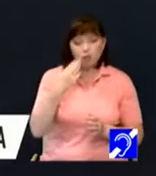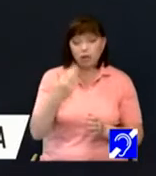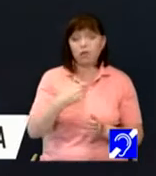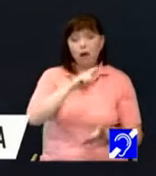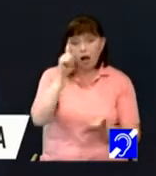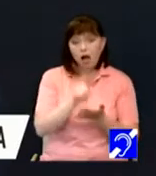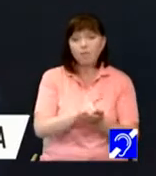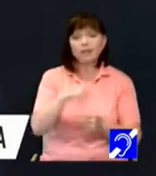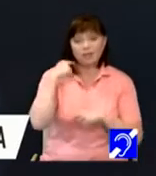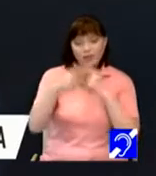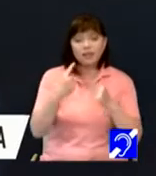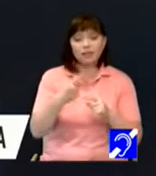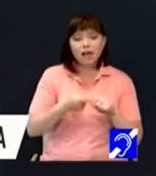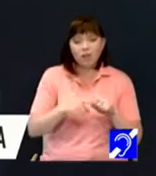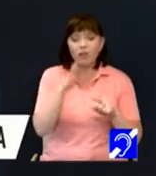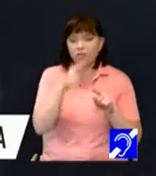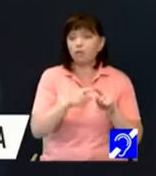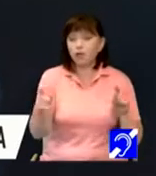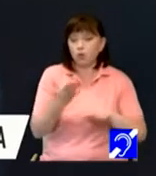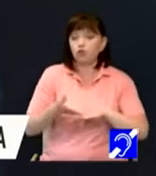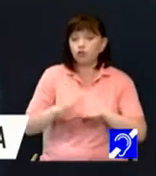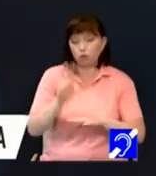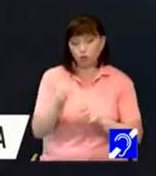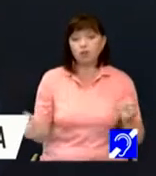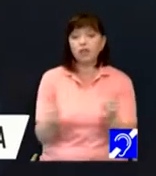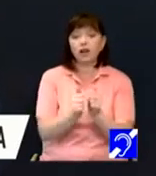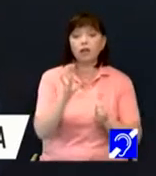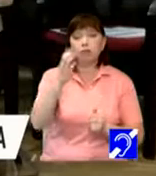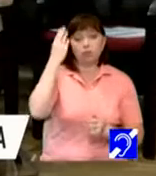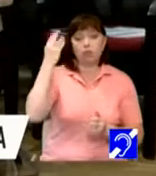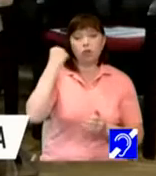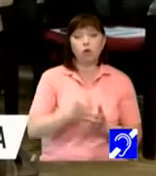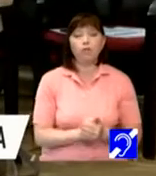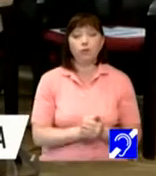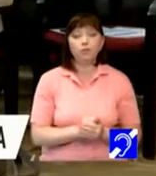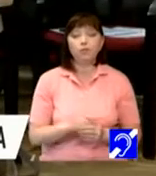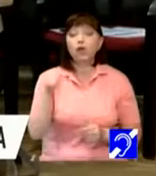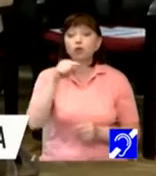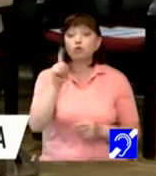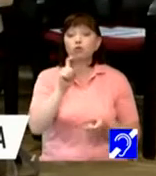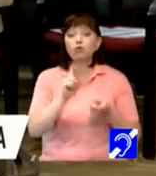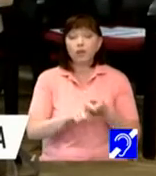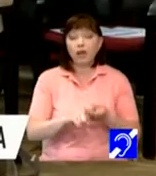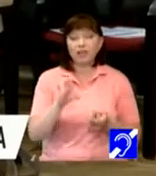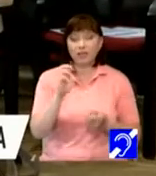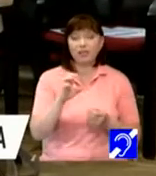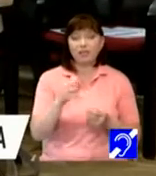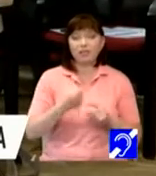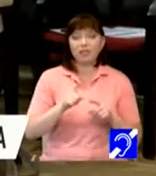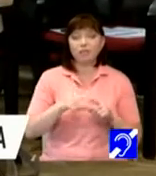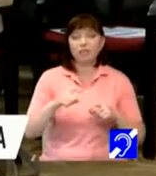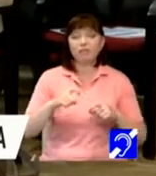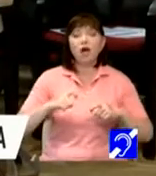datoria să fie în toată această perioadă alături de Republica Moldova. În ceea ce privește conflictul